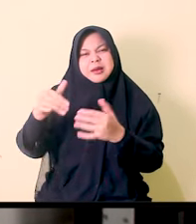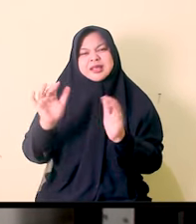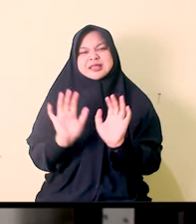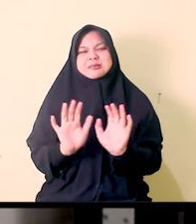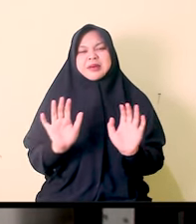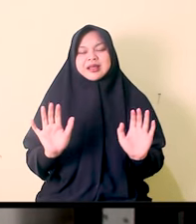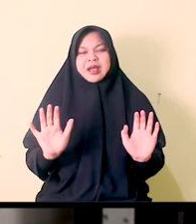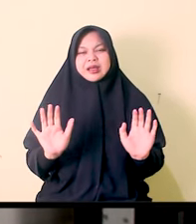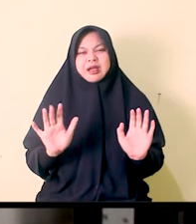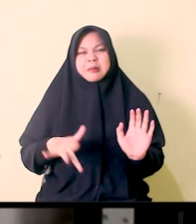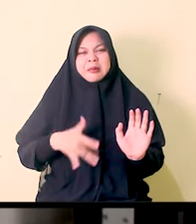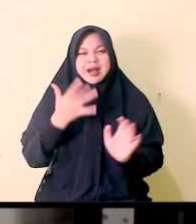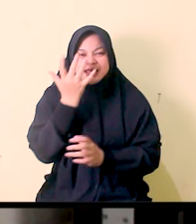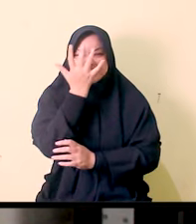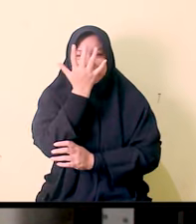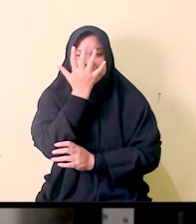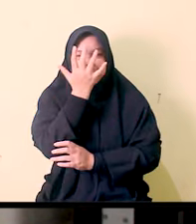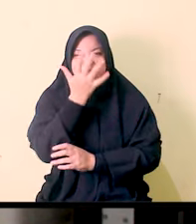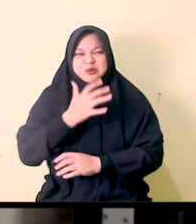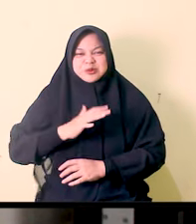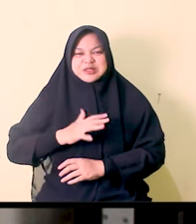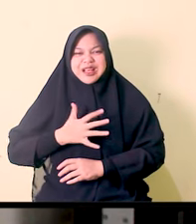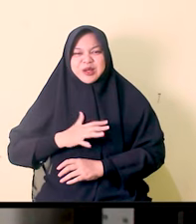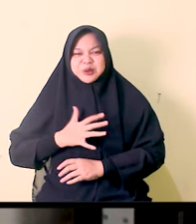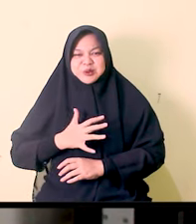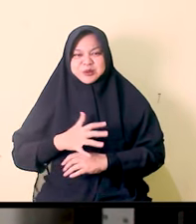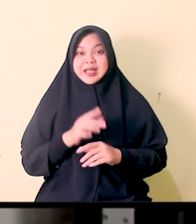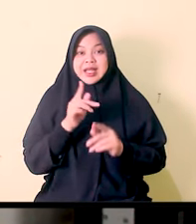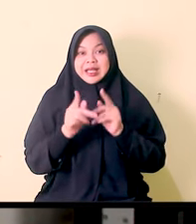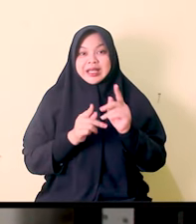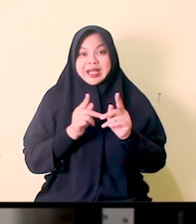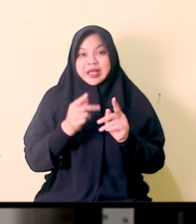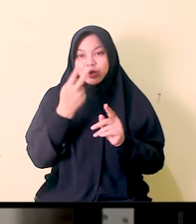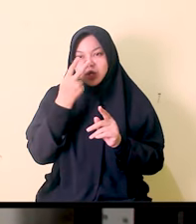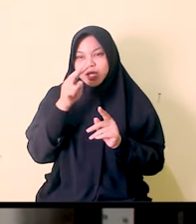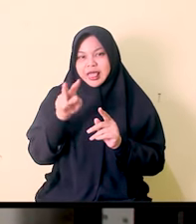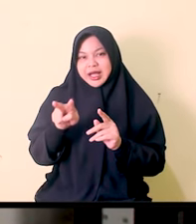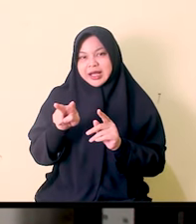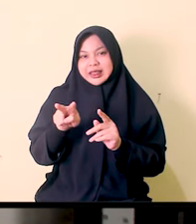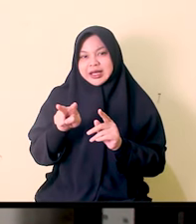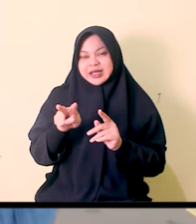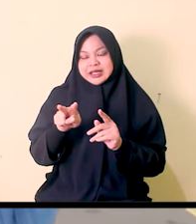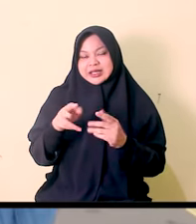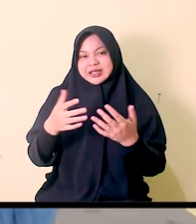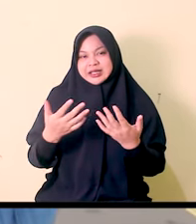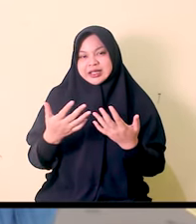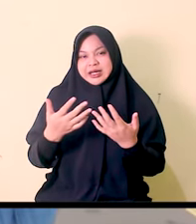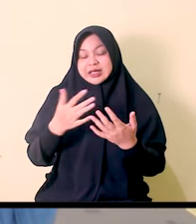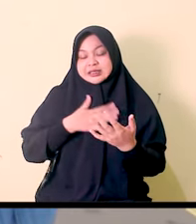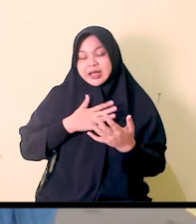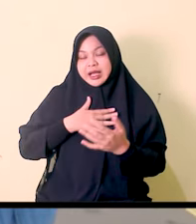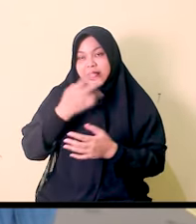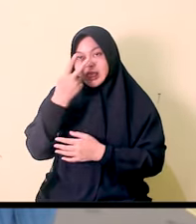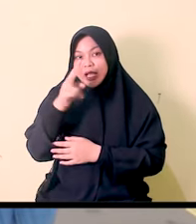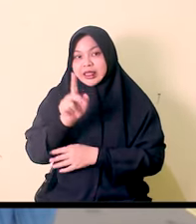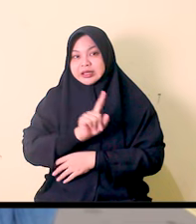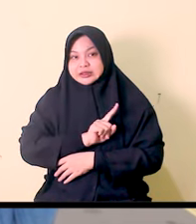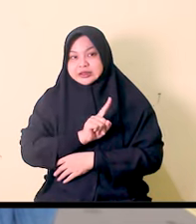dilihat cuma yang saya yang saya lihat dari sekian aktivitas yang aktif sementara